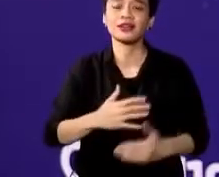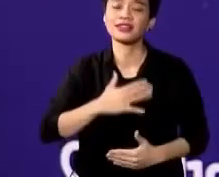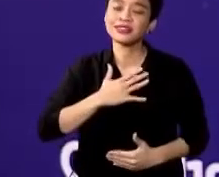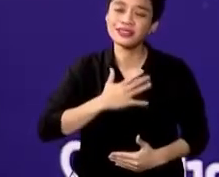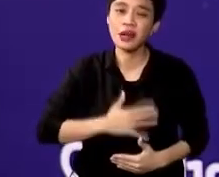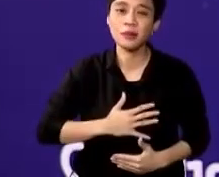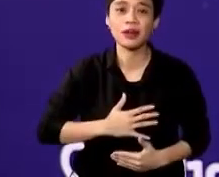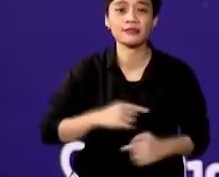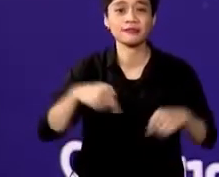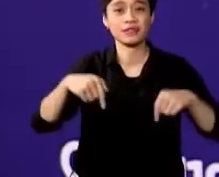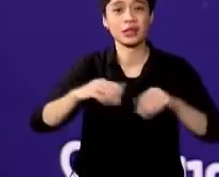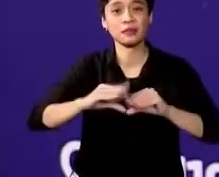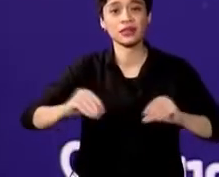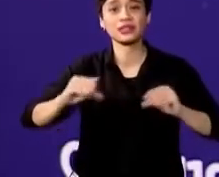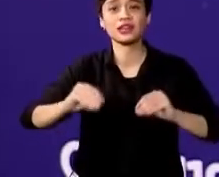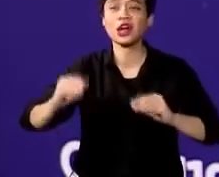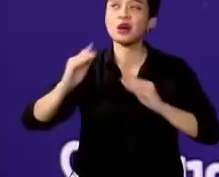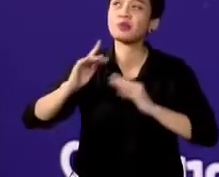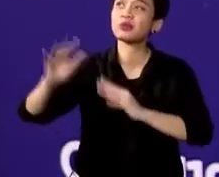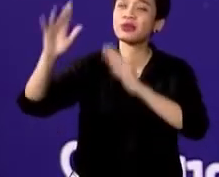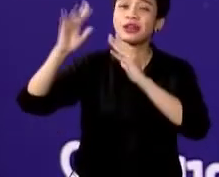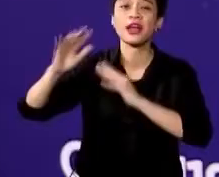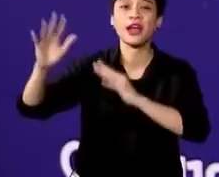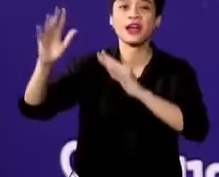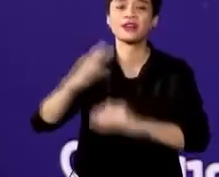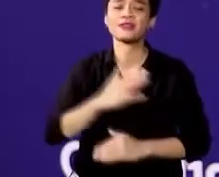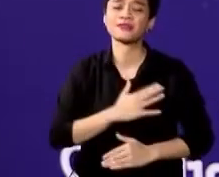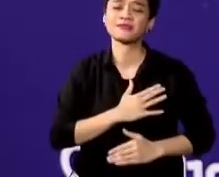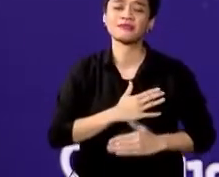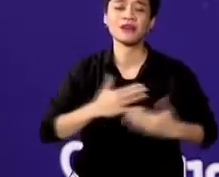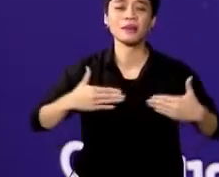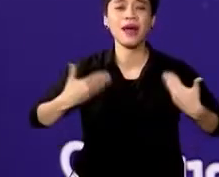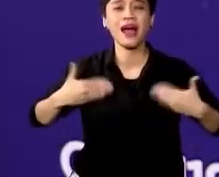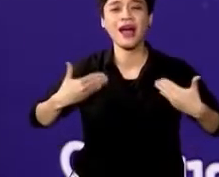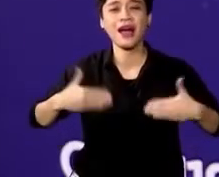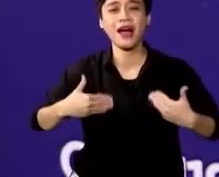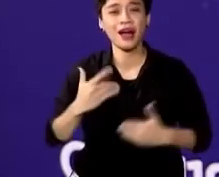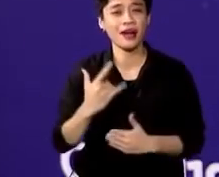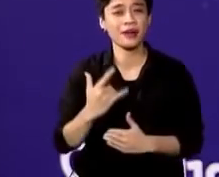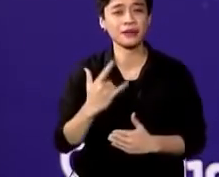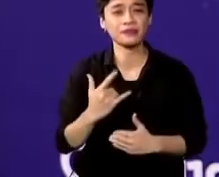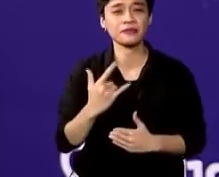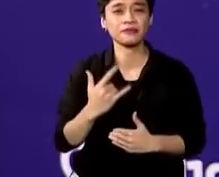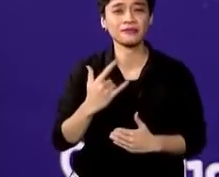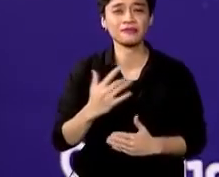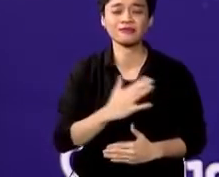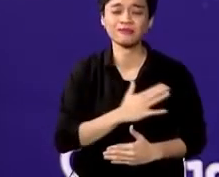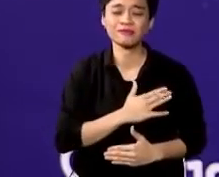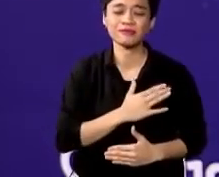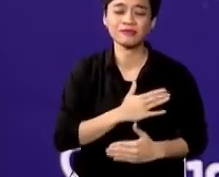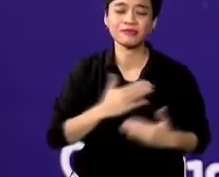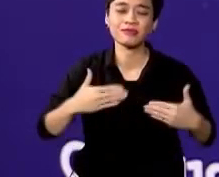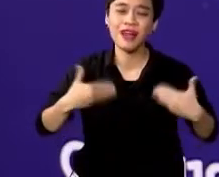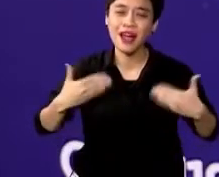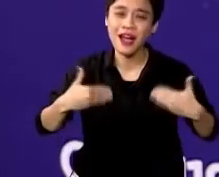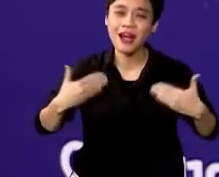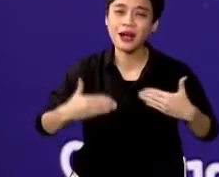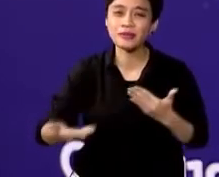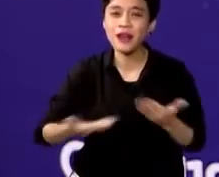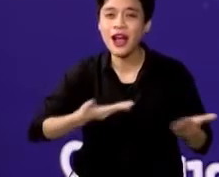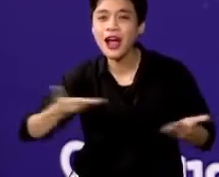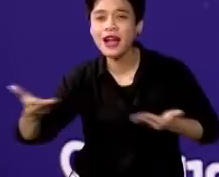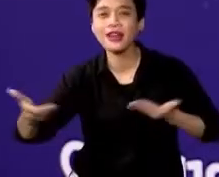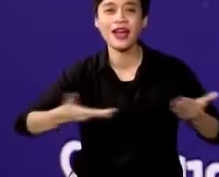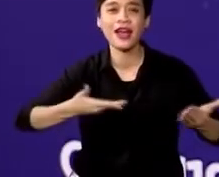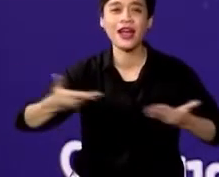tugas mulia dan tetaplah gembira tetaplah eh apa namanya bahagia untuk memberikan pelayanan